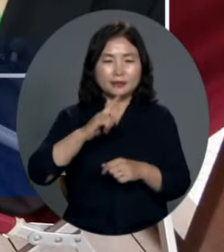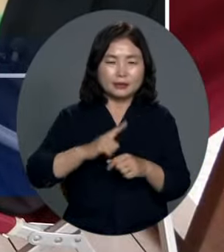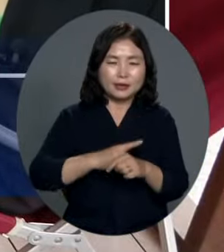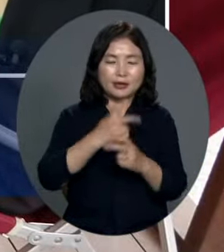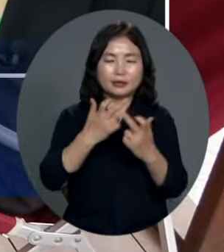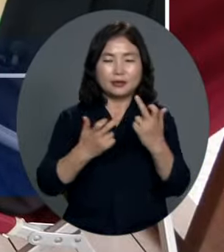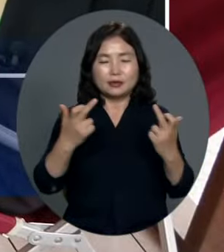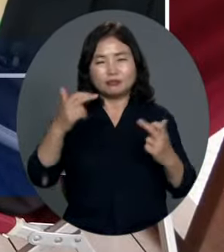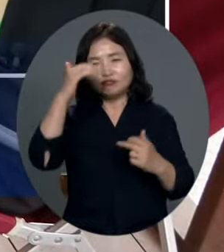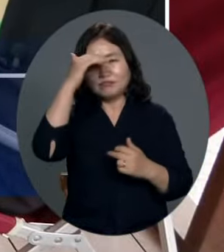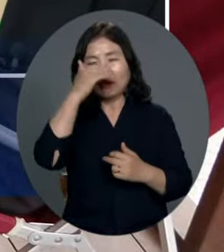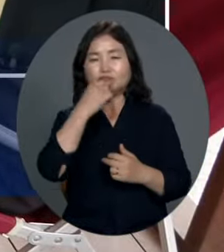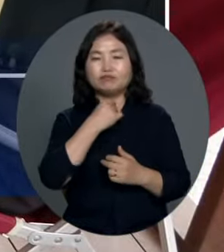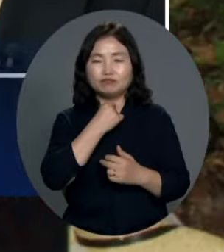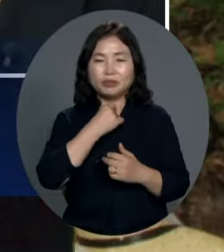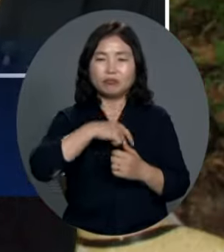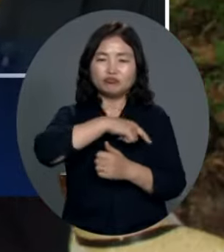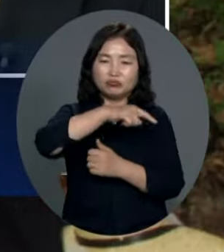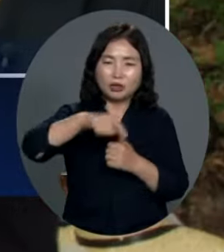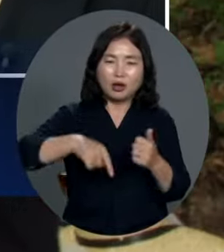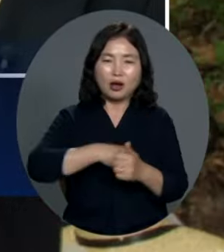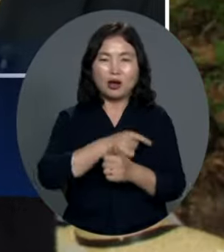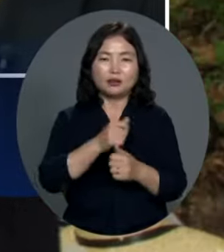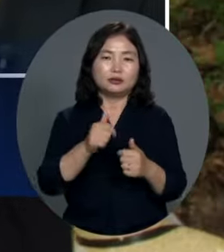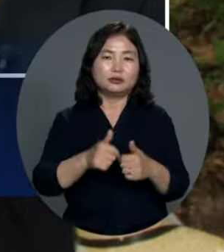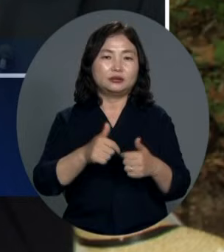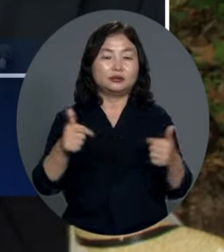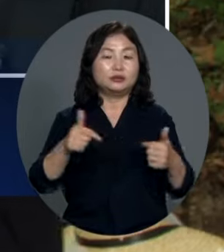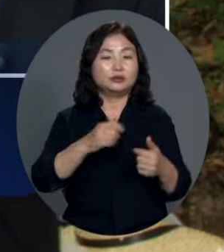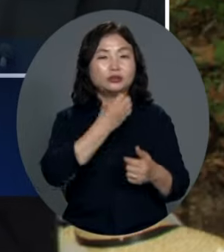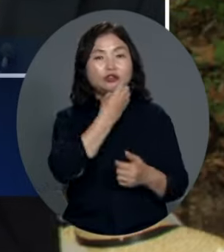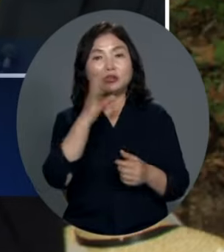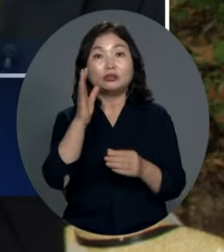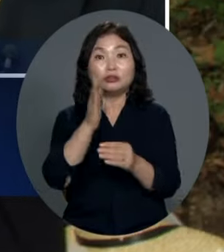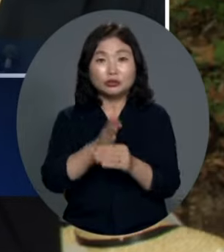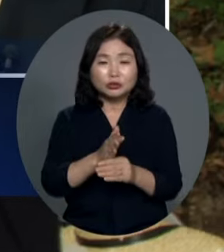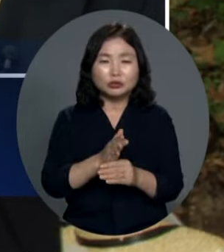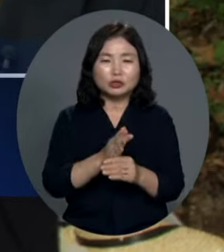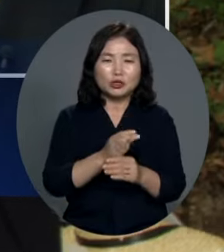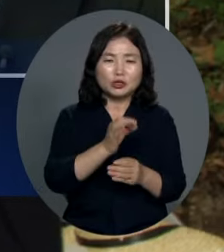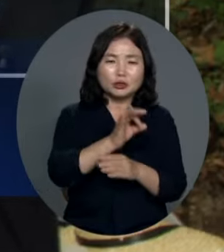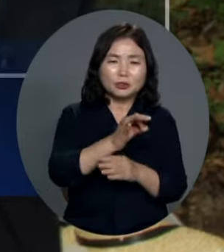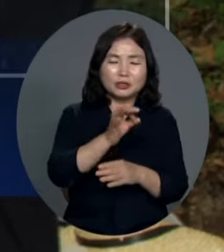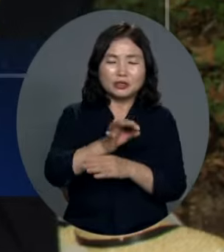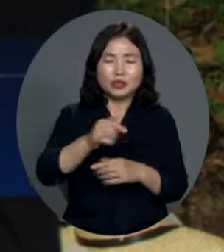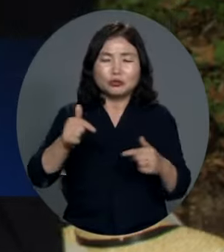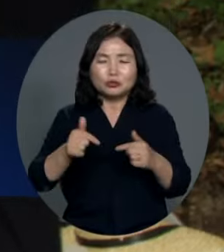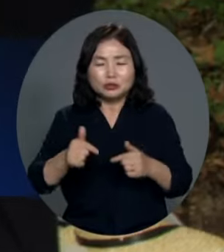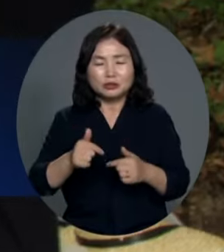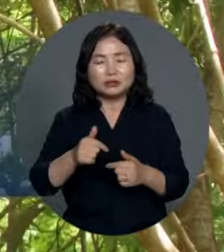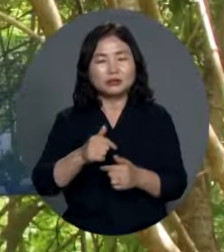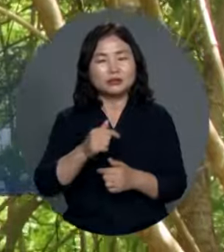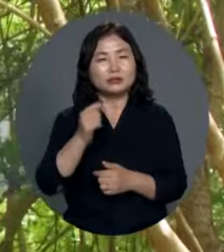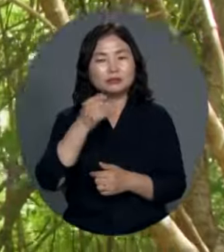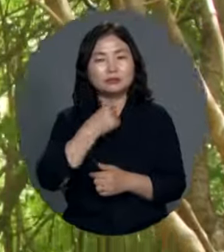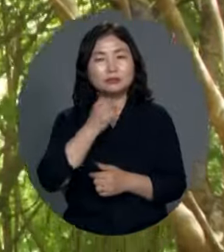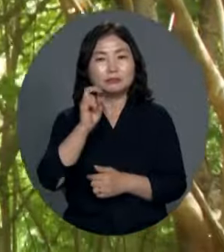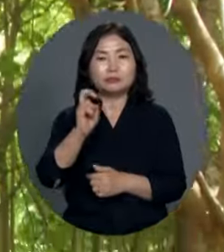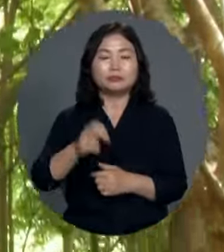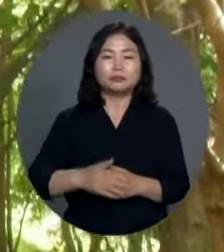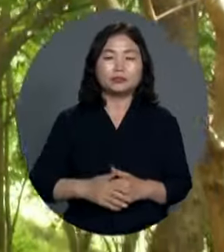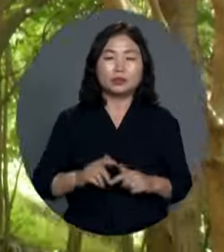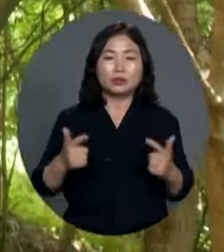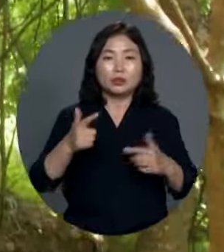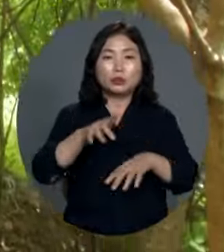즐기고자 하는 그런 트렌드들이 강하게 나타나고 있고요 소비와 지출은 좀 줄이려는 경향이 있어서